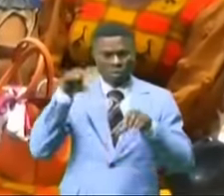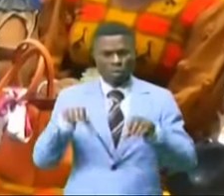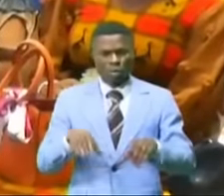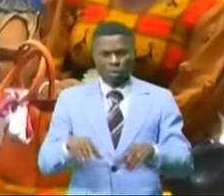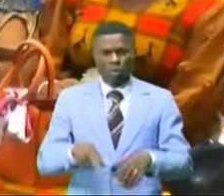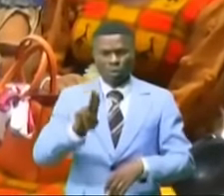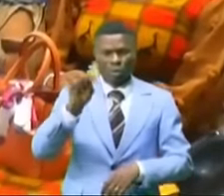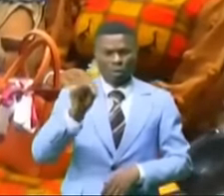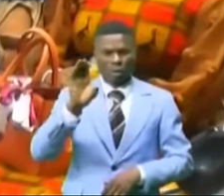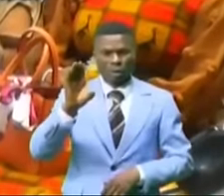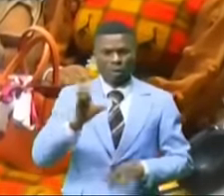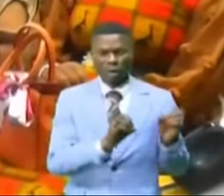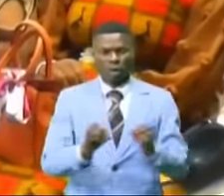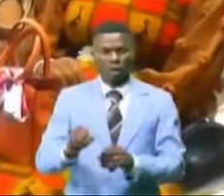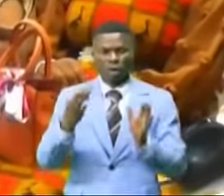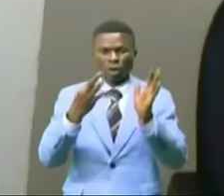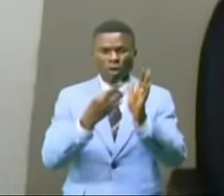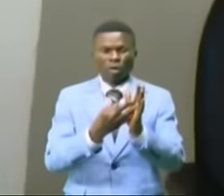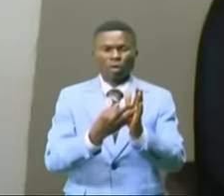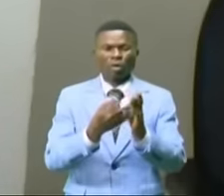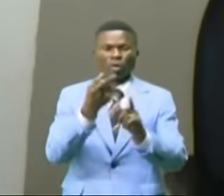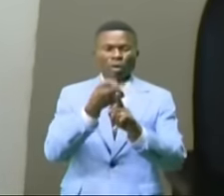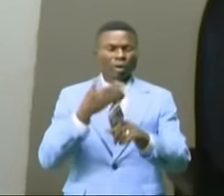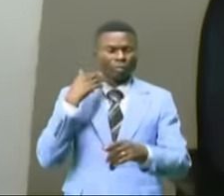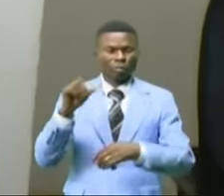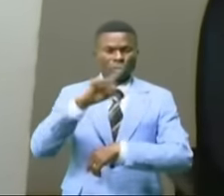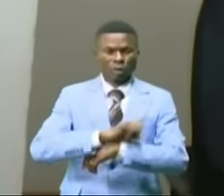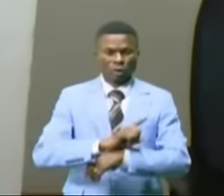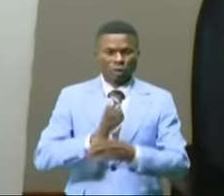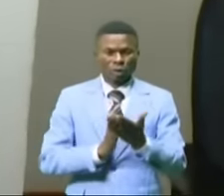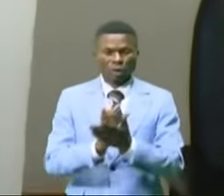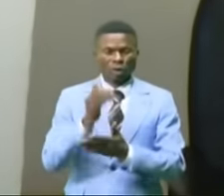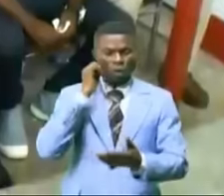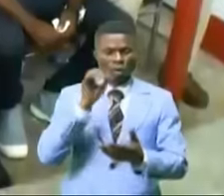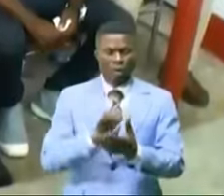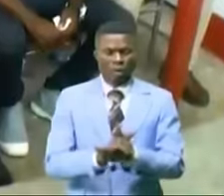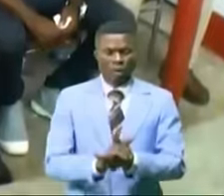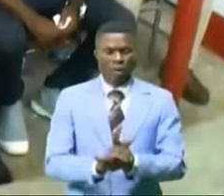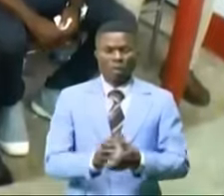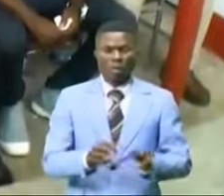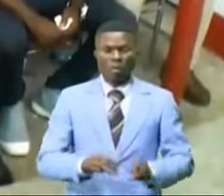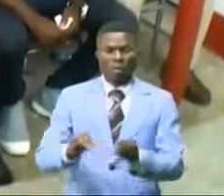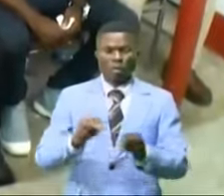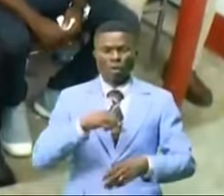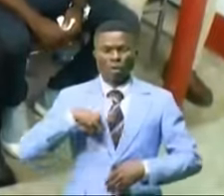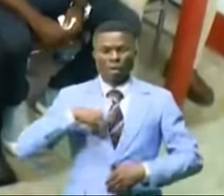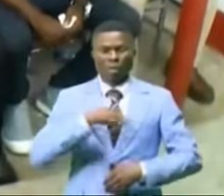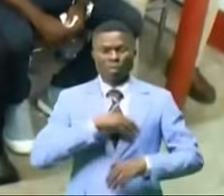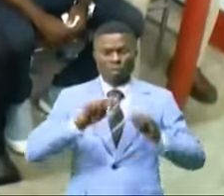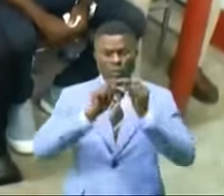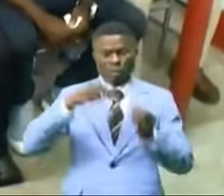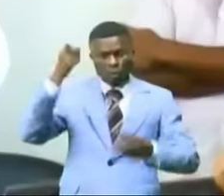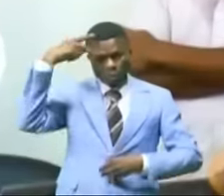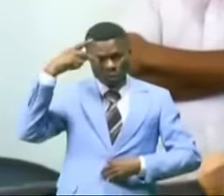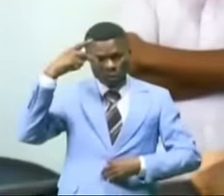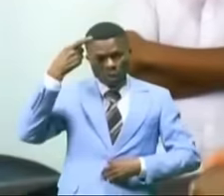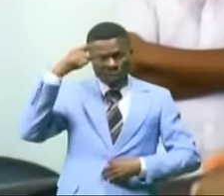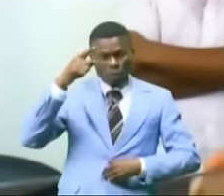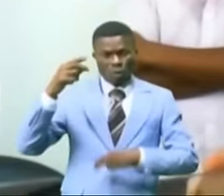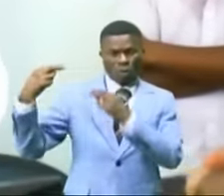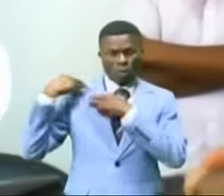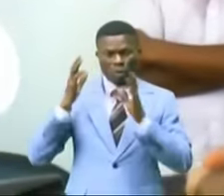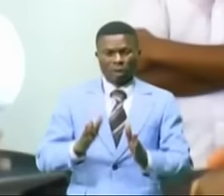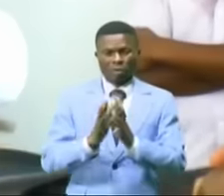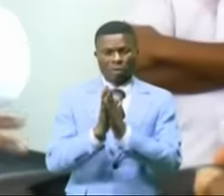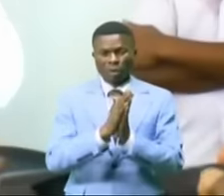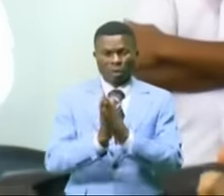organisée vendredi 8 mars 2024, journée dédiée aux droits de la femme, une façon pour les membres de ces partis chers à Vital Kamerhe,